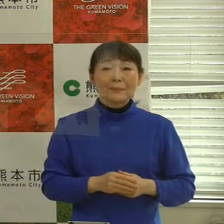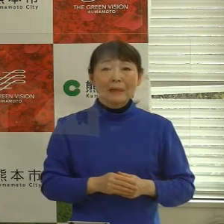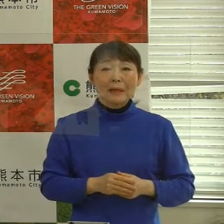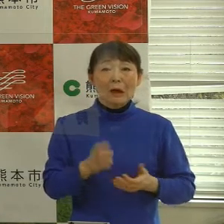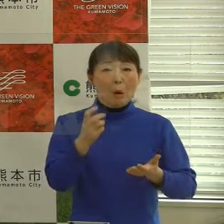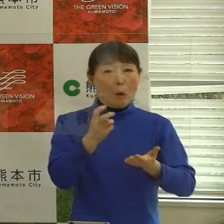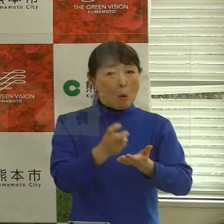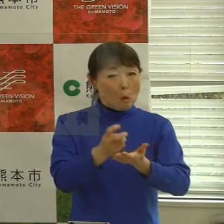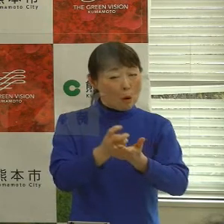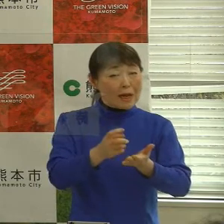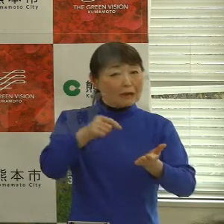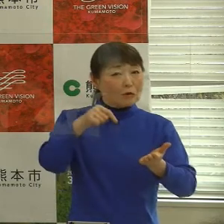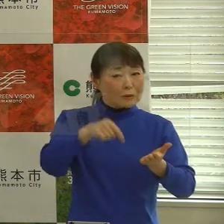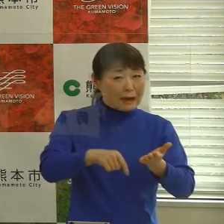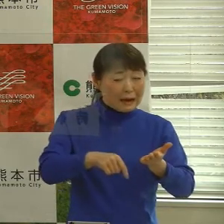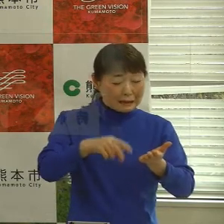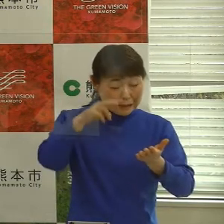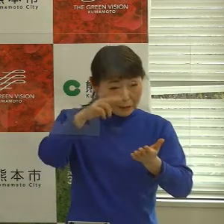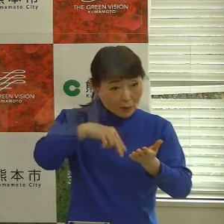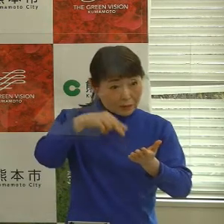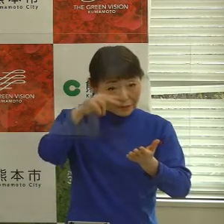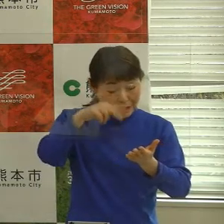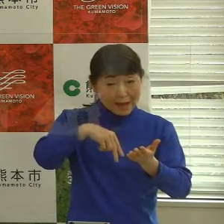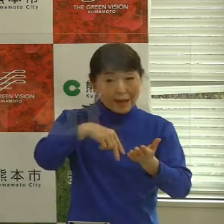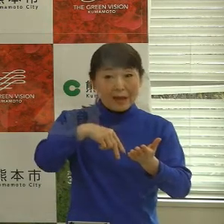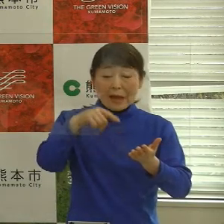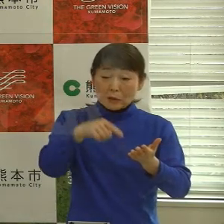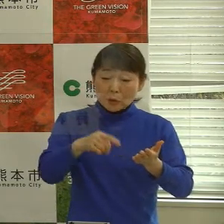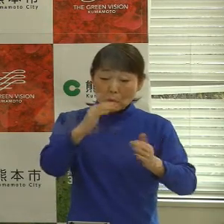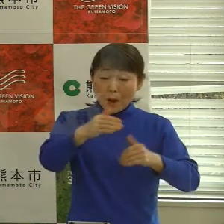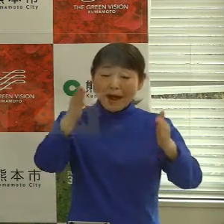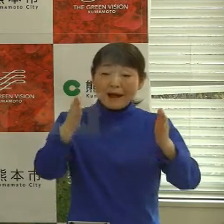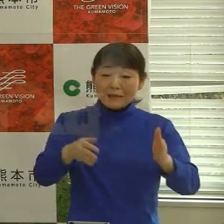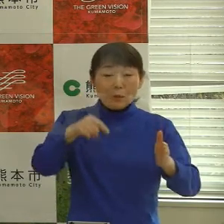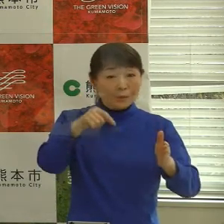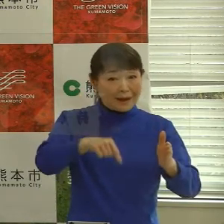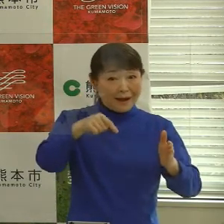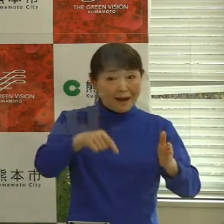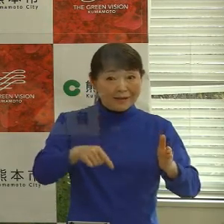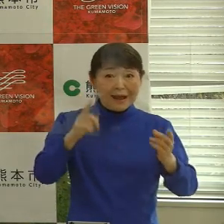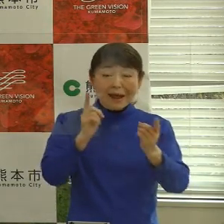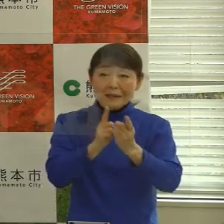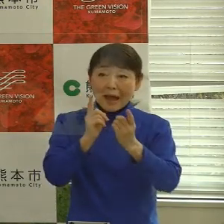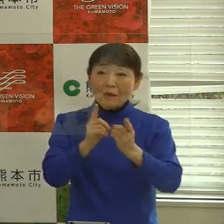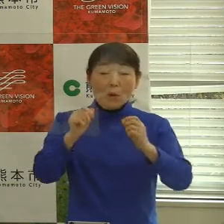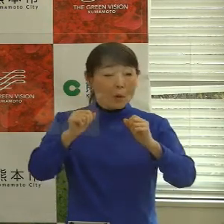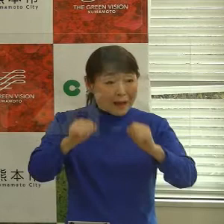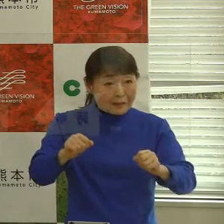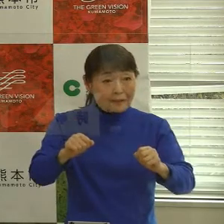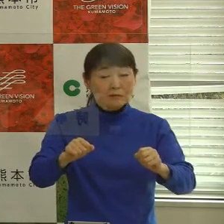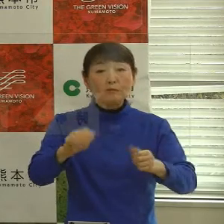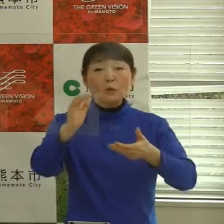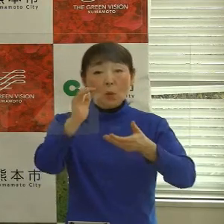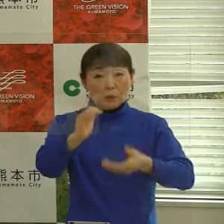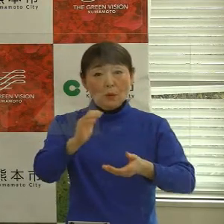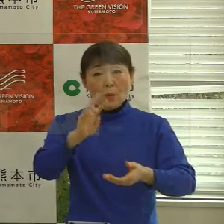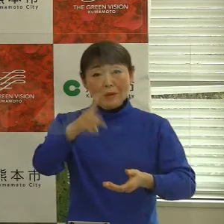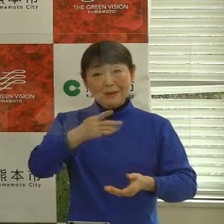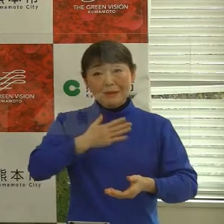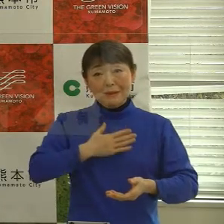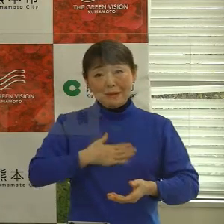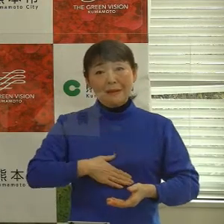法令の中で読んでいただいて、その範囲の中で我々は対応しているというふうにご理解いただければというふうに思います